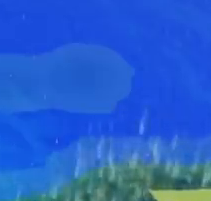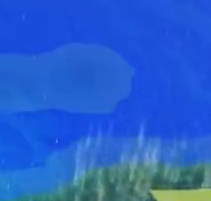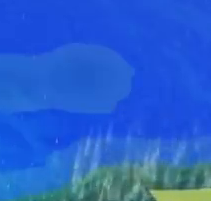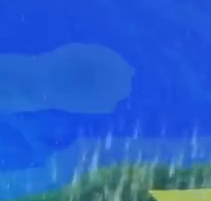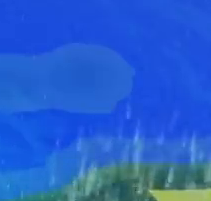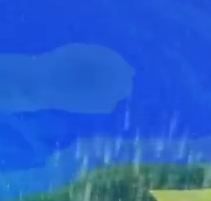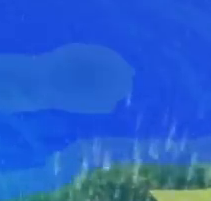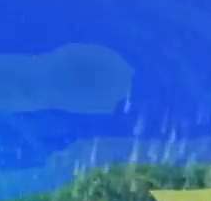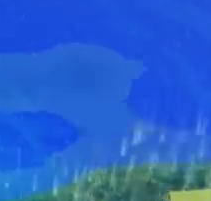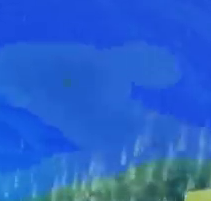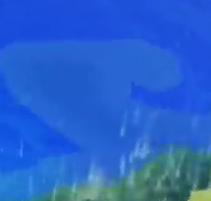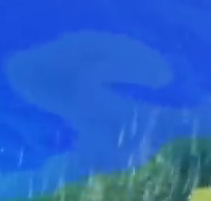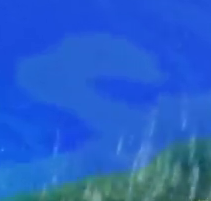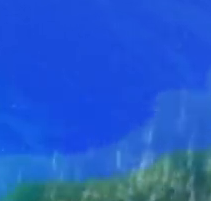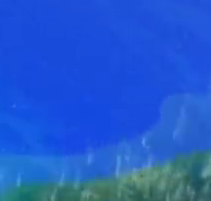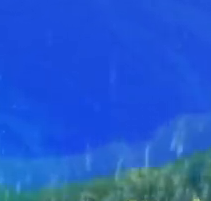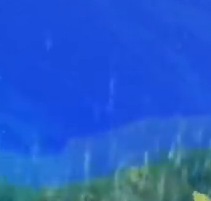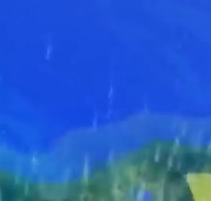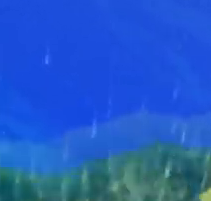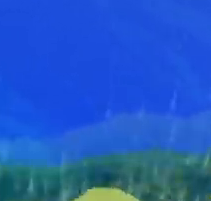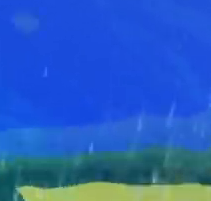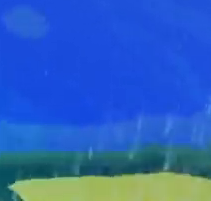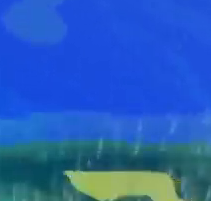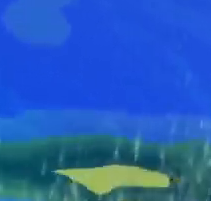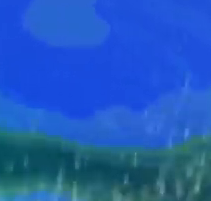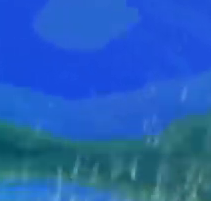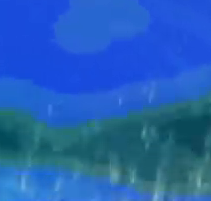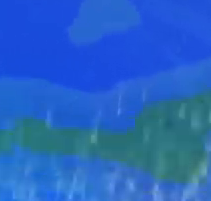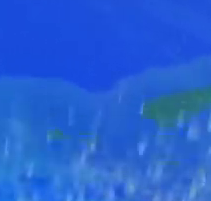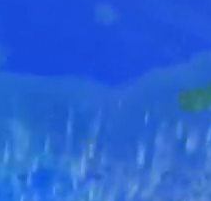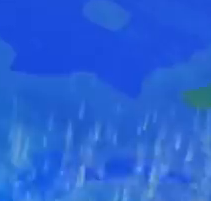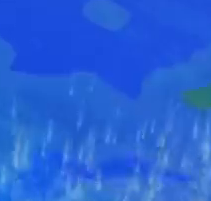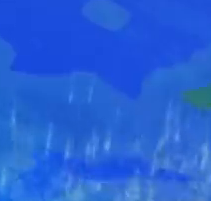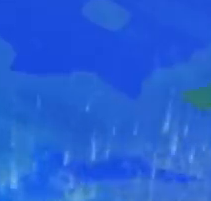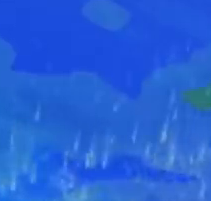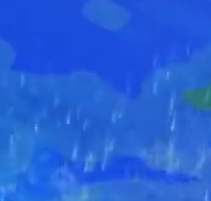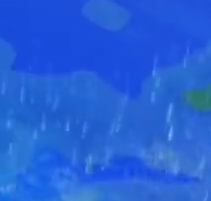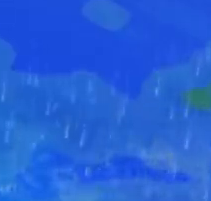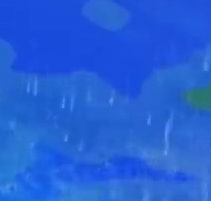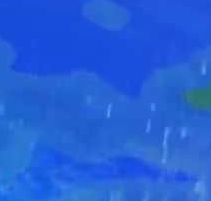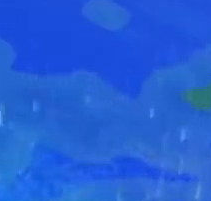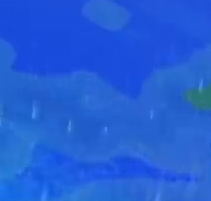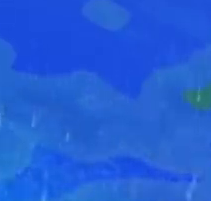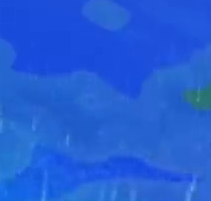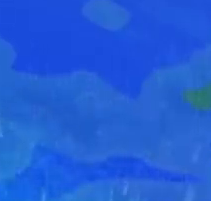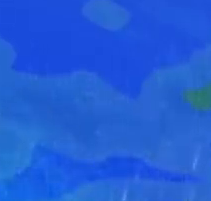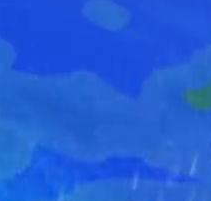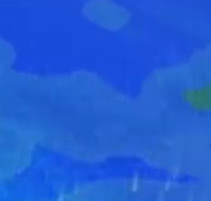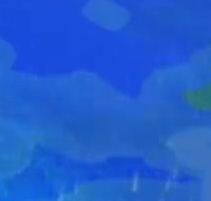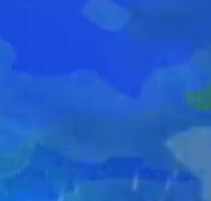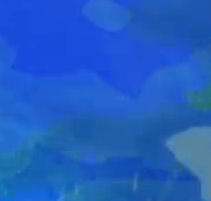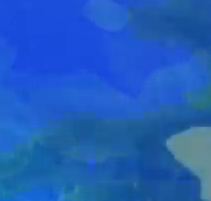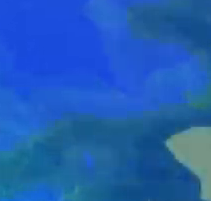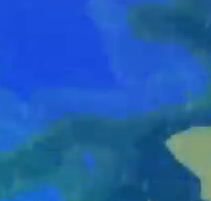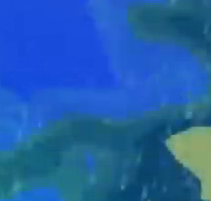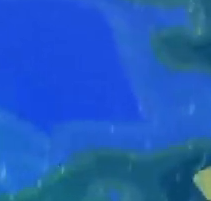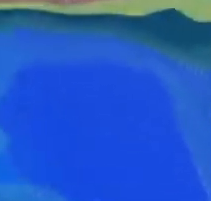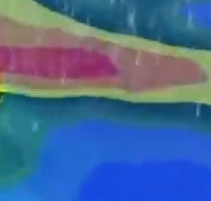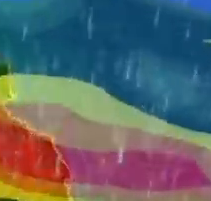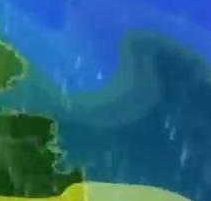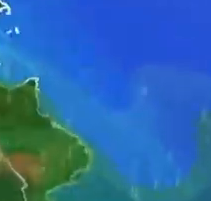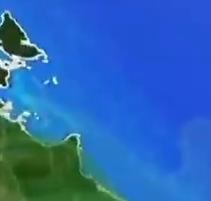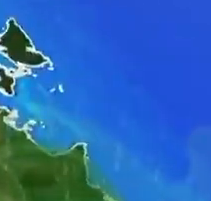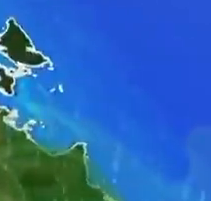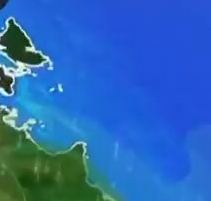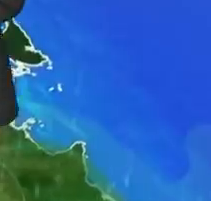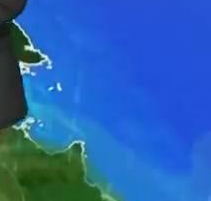ibang bahagi pa ng Mindanao. Sa Visayas, maulap maghapon. Bagamat mababawasan na ang mga pag-ulan,